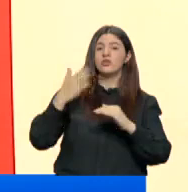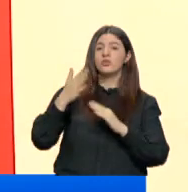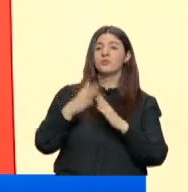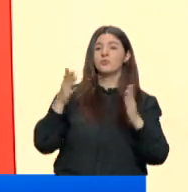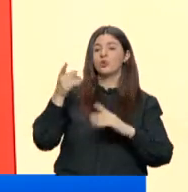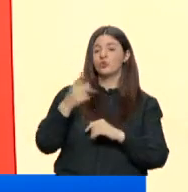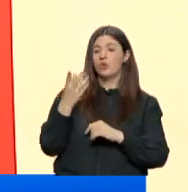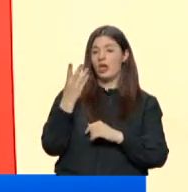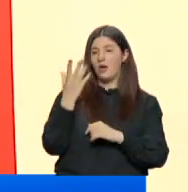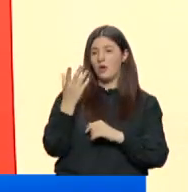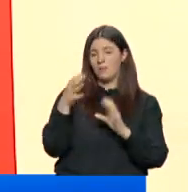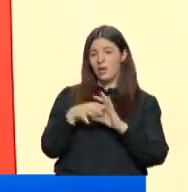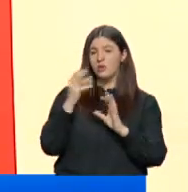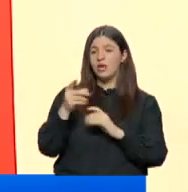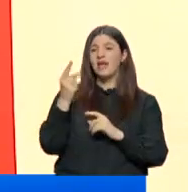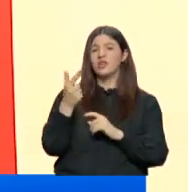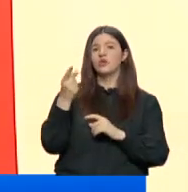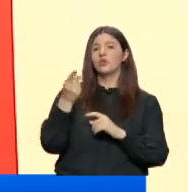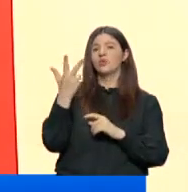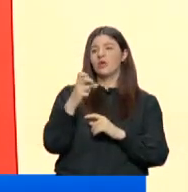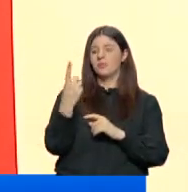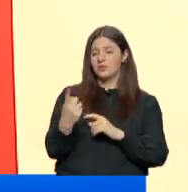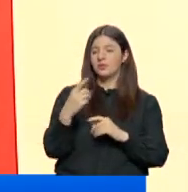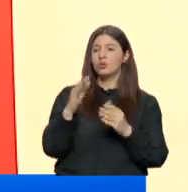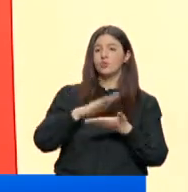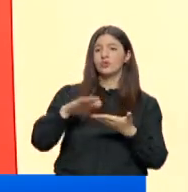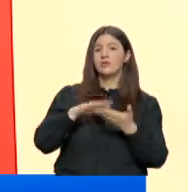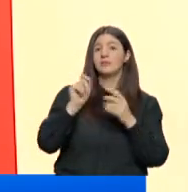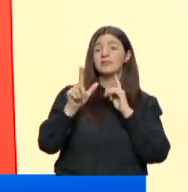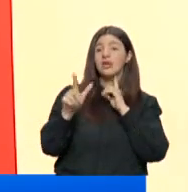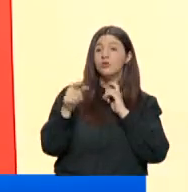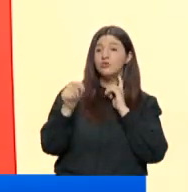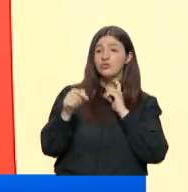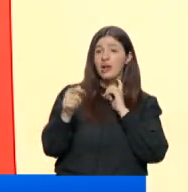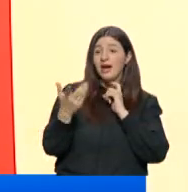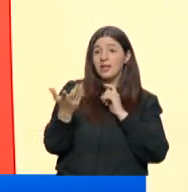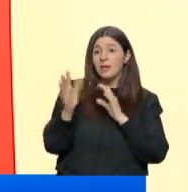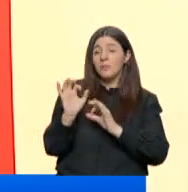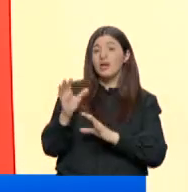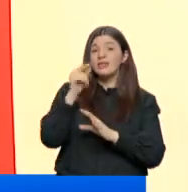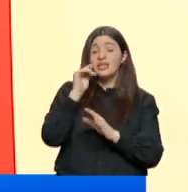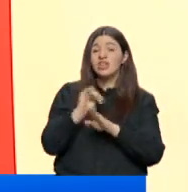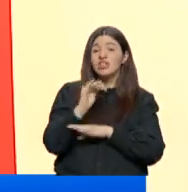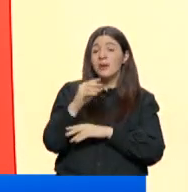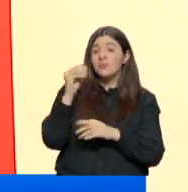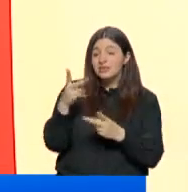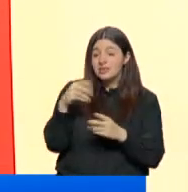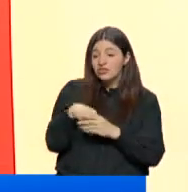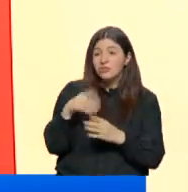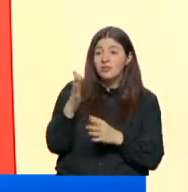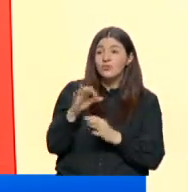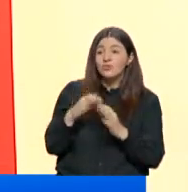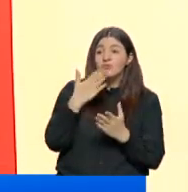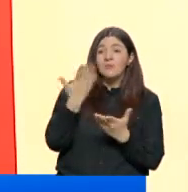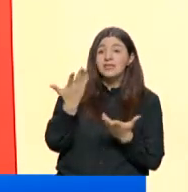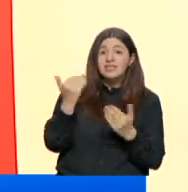oranlarına bağlı olarak en azından 3 ayda bir güncellenmesi gerekiyor. Bugünkü şartlarda insanların yaşayabilmesi için başka çare yok ki.